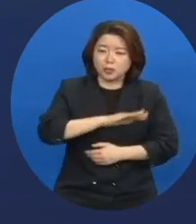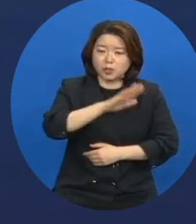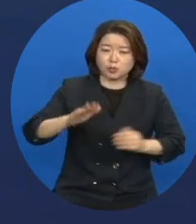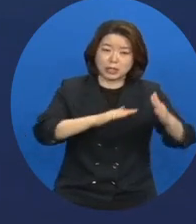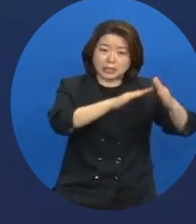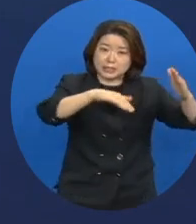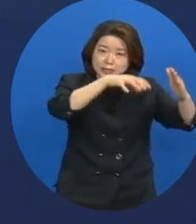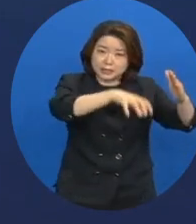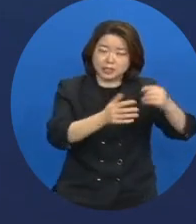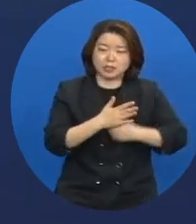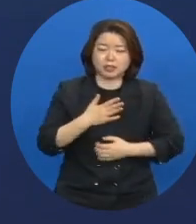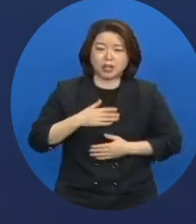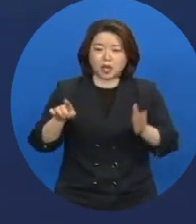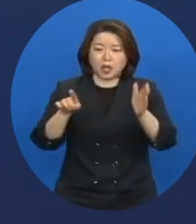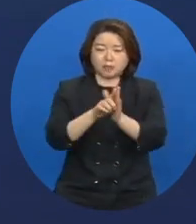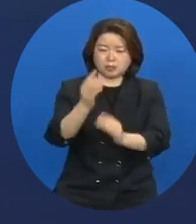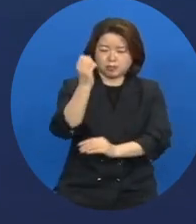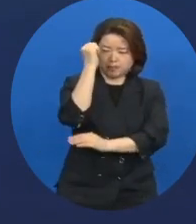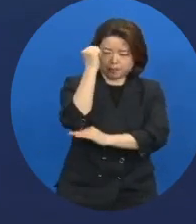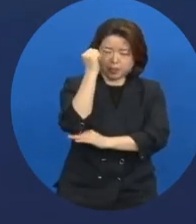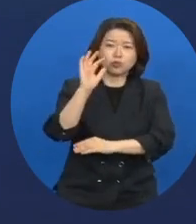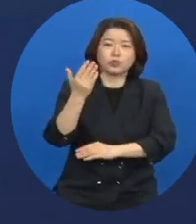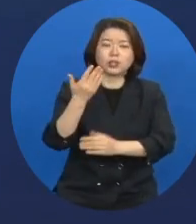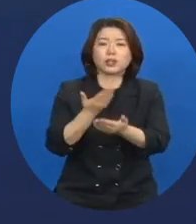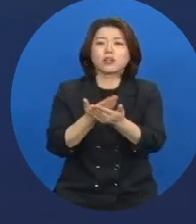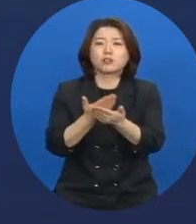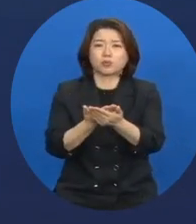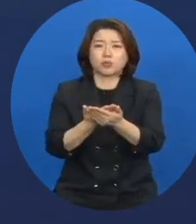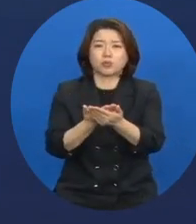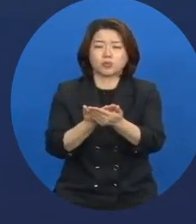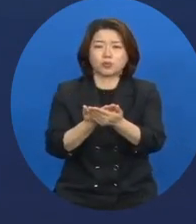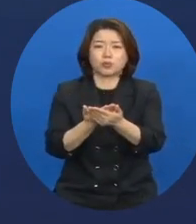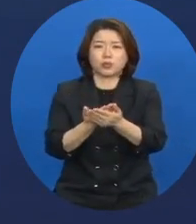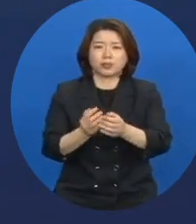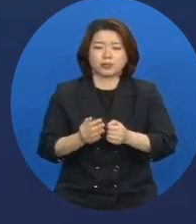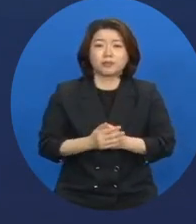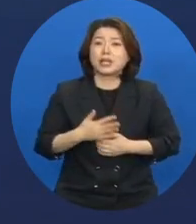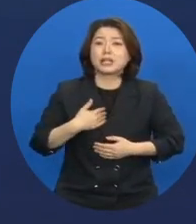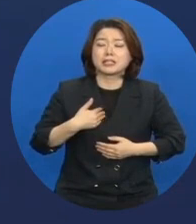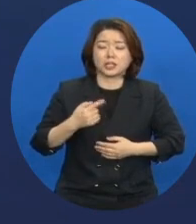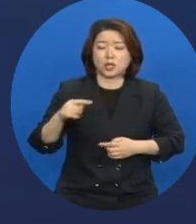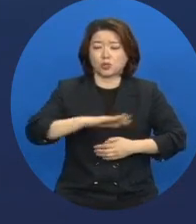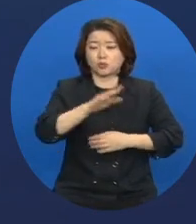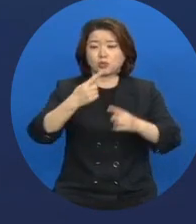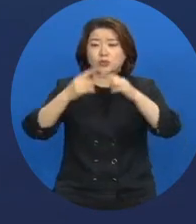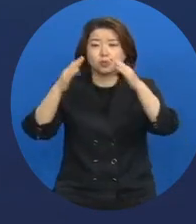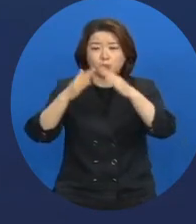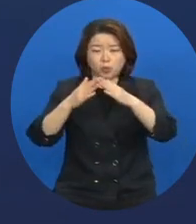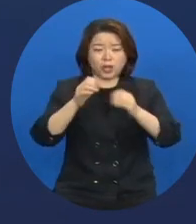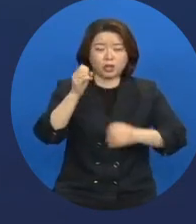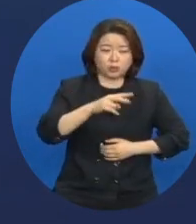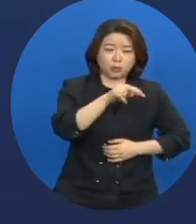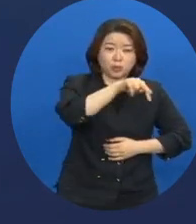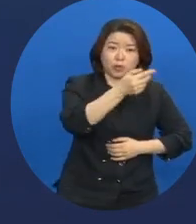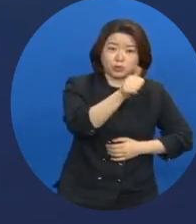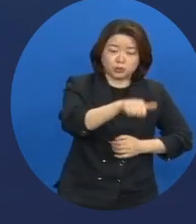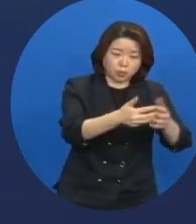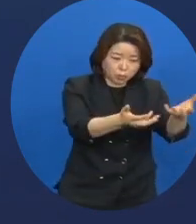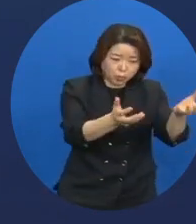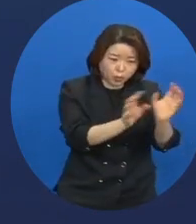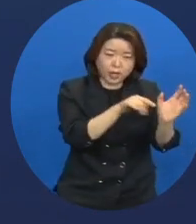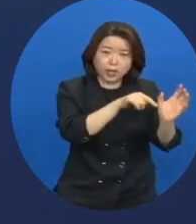우리 가정에 제가 믿음의 기둥이 되게 해주세요. 제가 우리 교회 속회원들